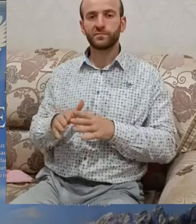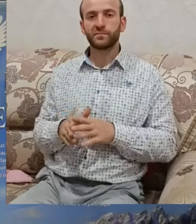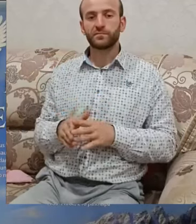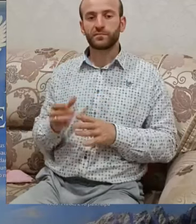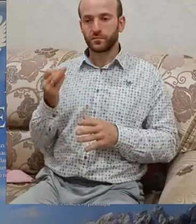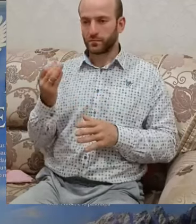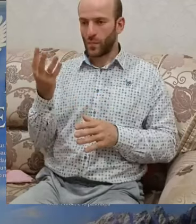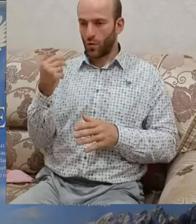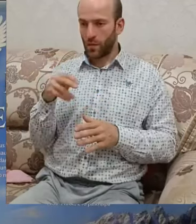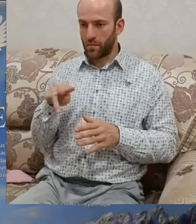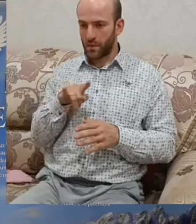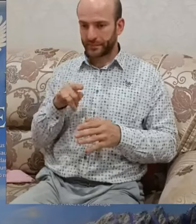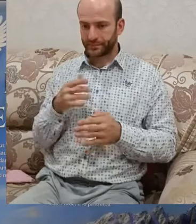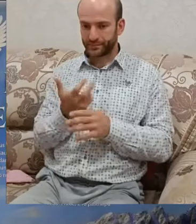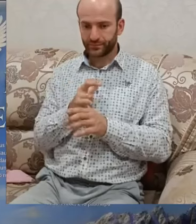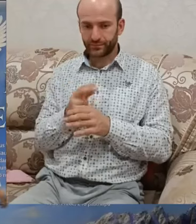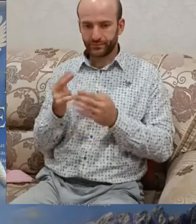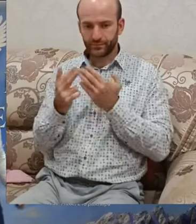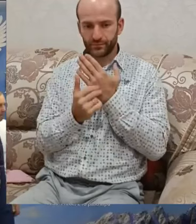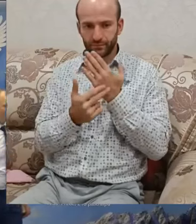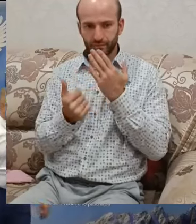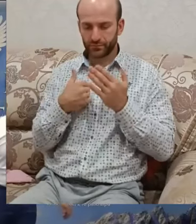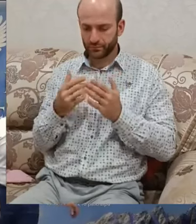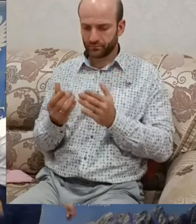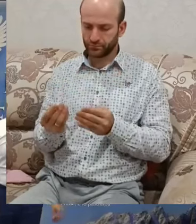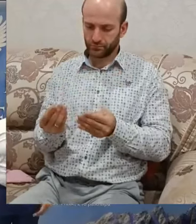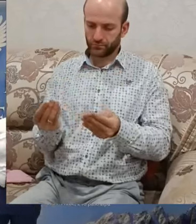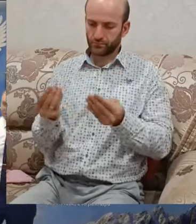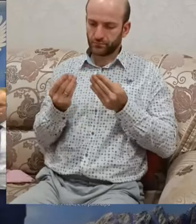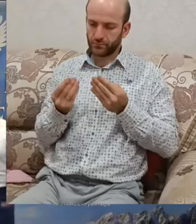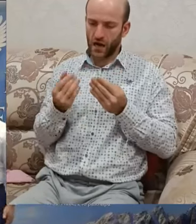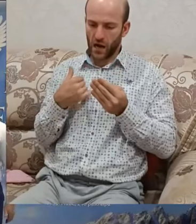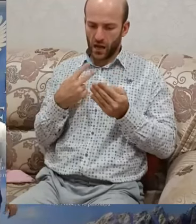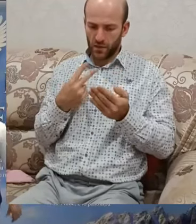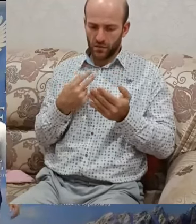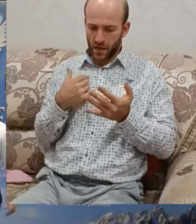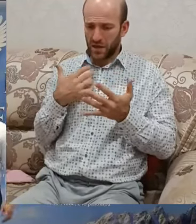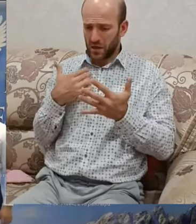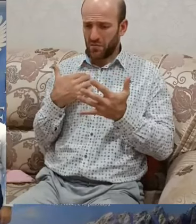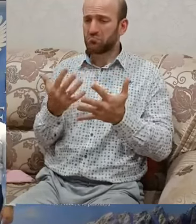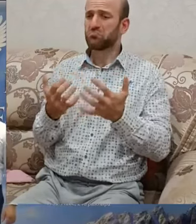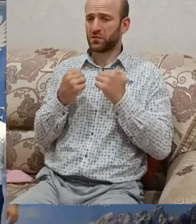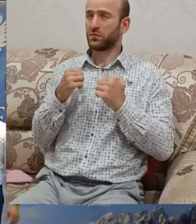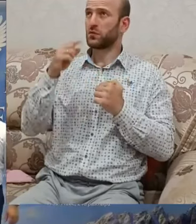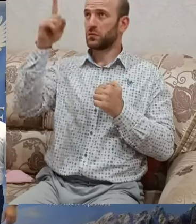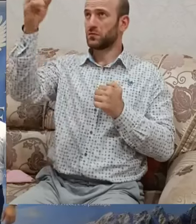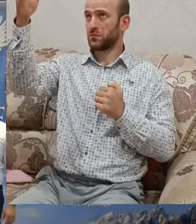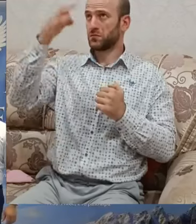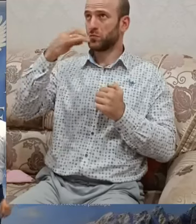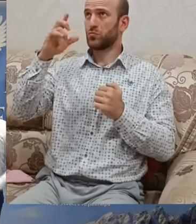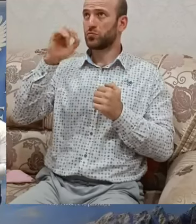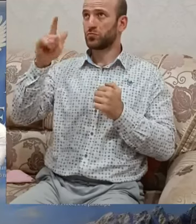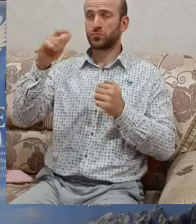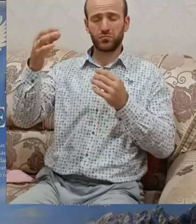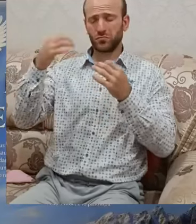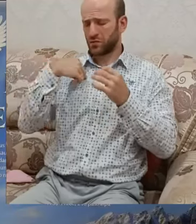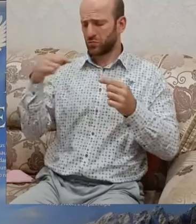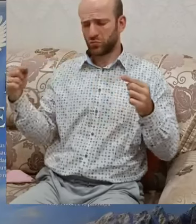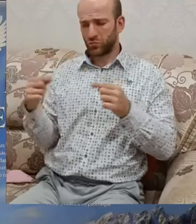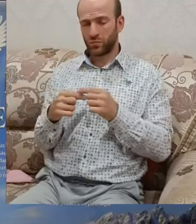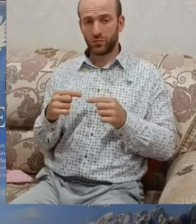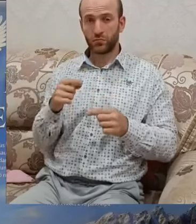kai kada mes atkriv Bibliją prinėlį bai vaistinių to, što skazal Bog, mes priartėtume prie to bulumo. Mes priblizėlis bai k savršenstvų.